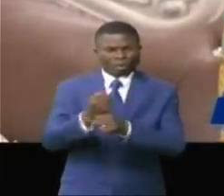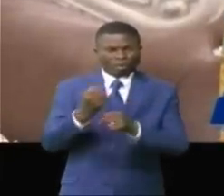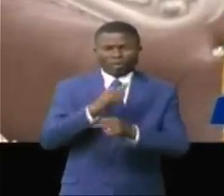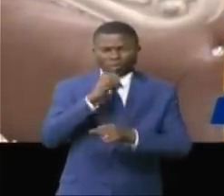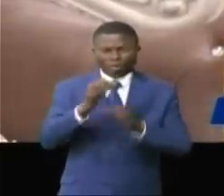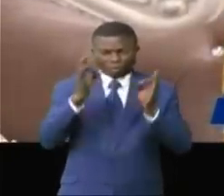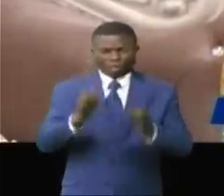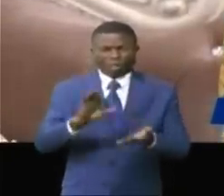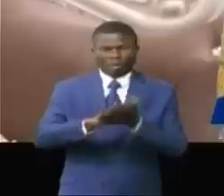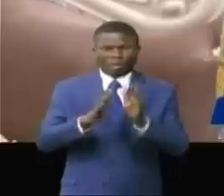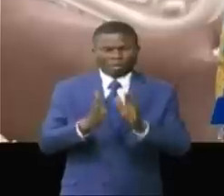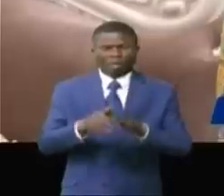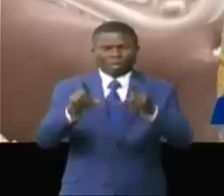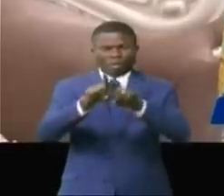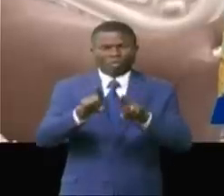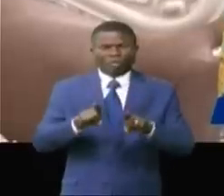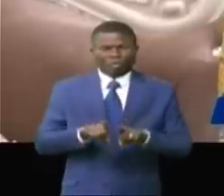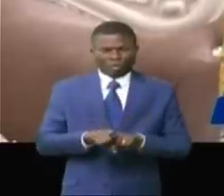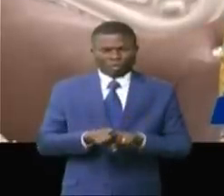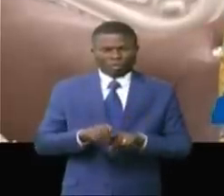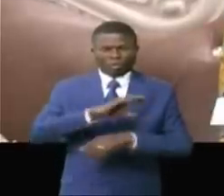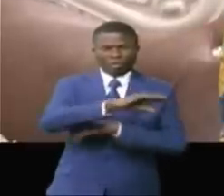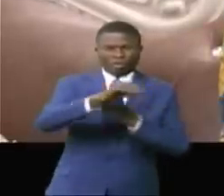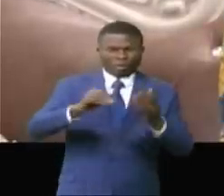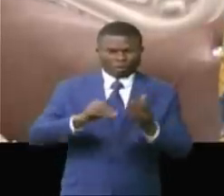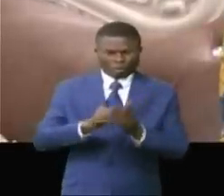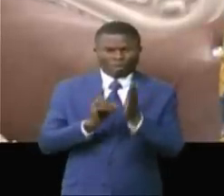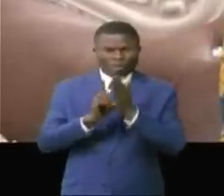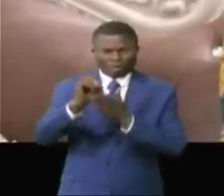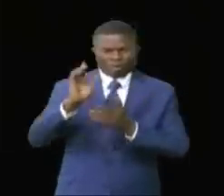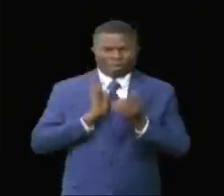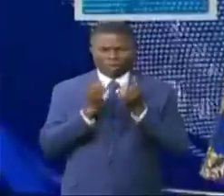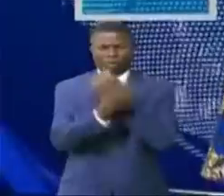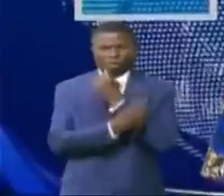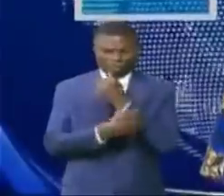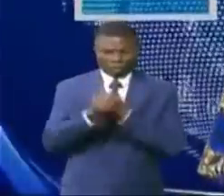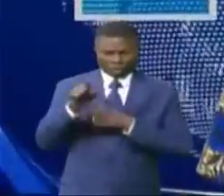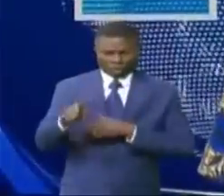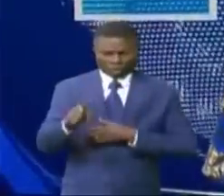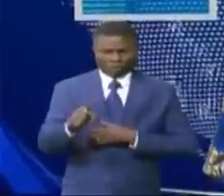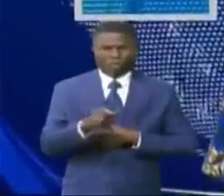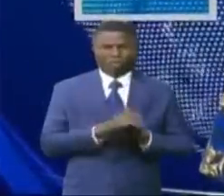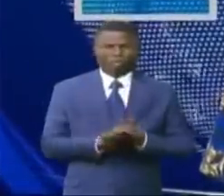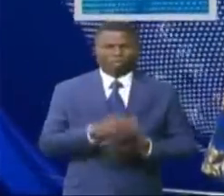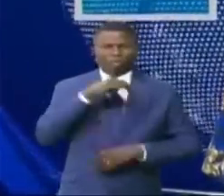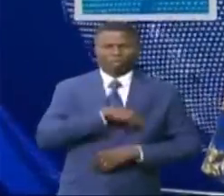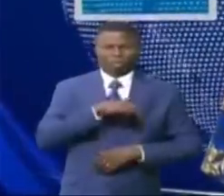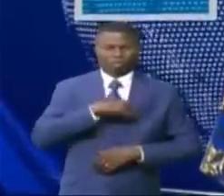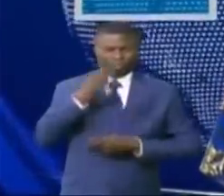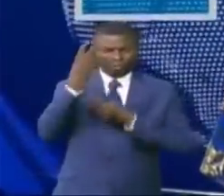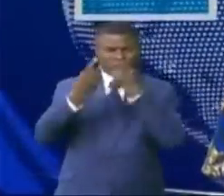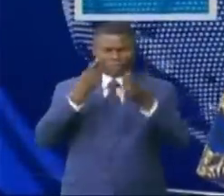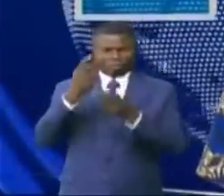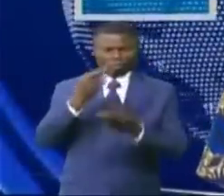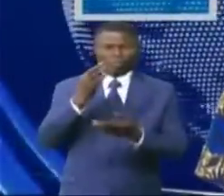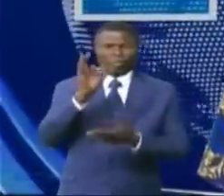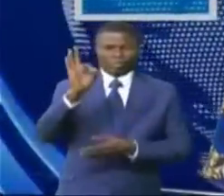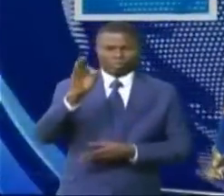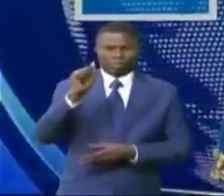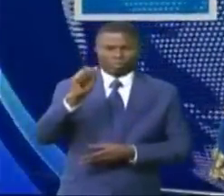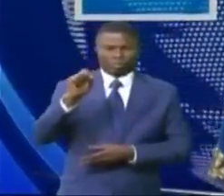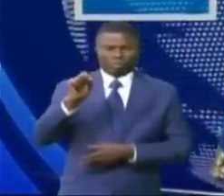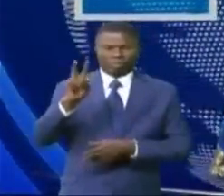mais que ça soit également un centre de rayonnement de notre ville. La mission d'itinérance du Fonarev s'est